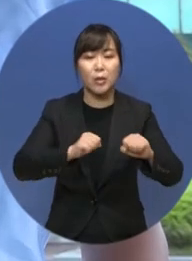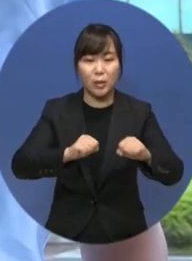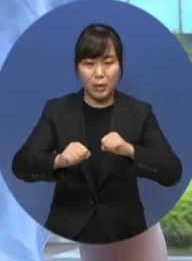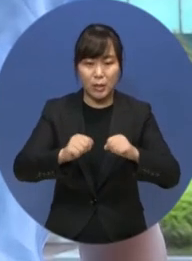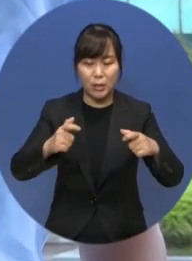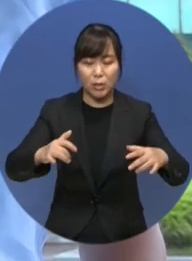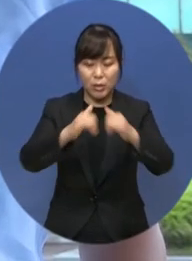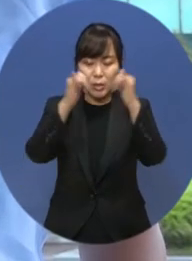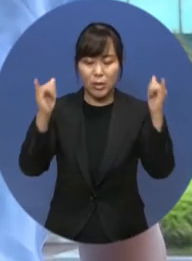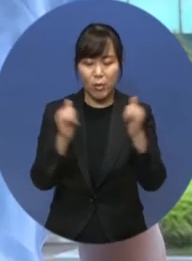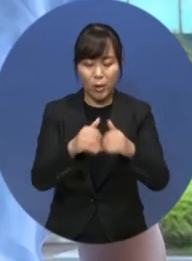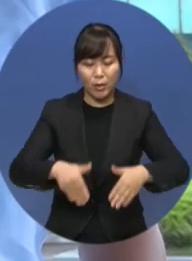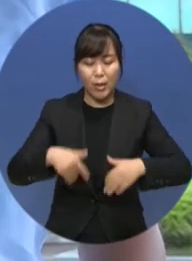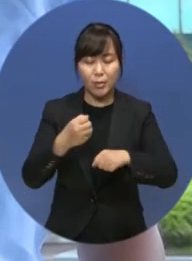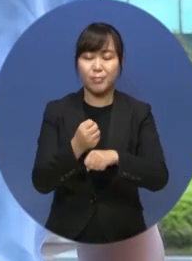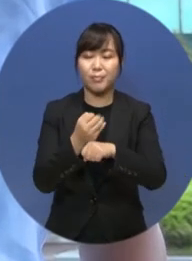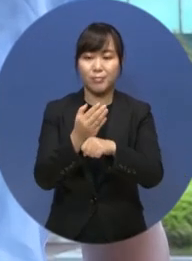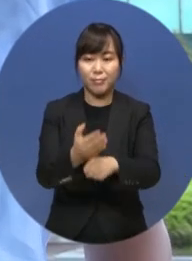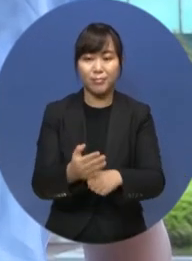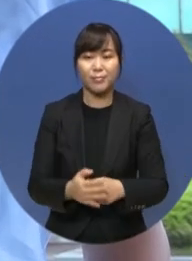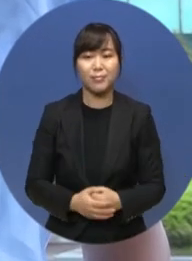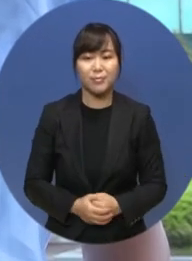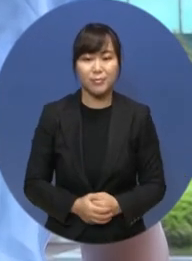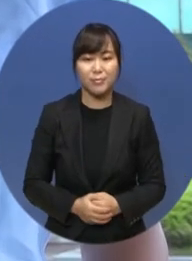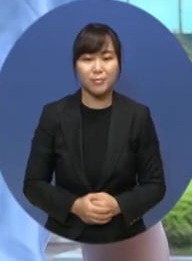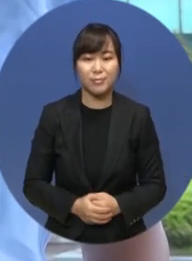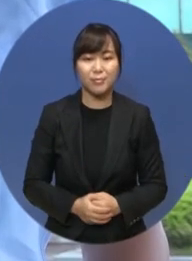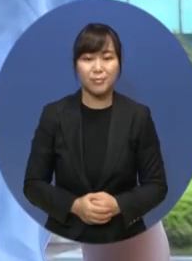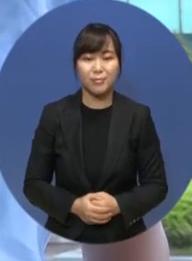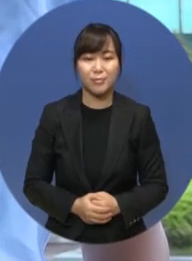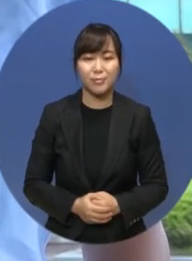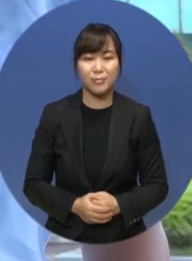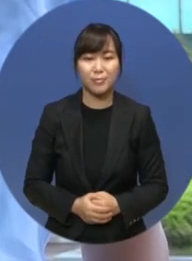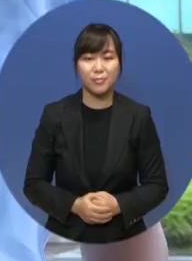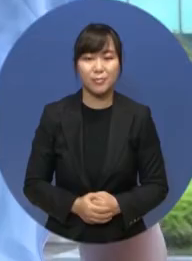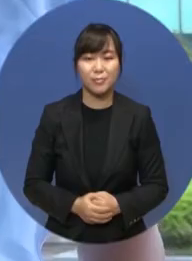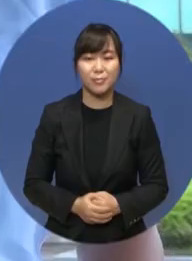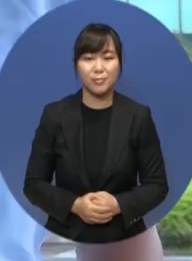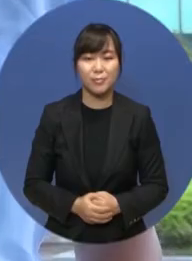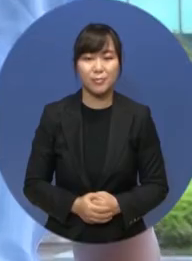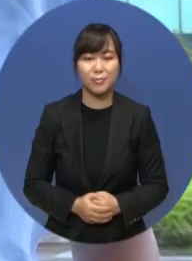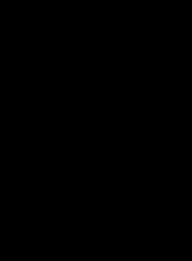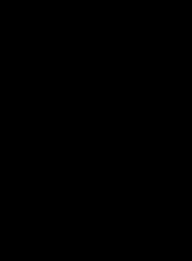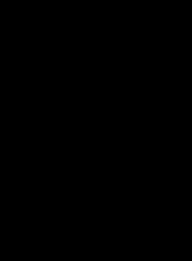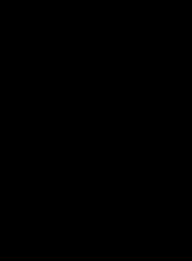지역사회에 온정을 전하고 있습니다. 복지TV 뉴스 김민재입니다.